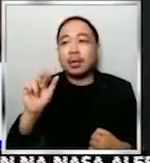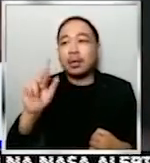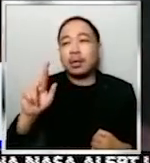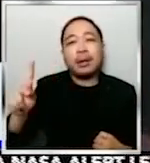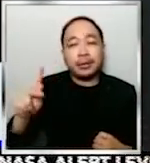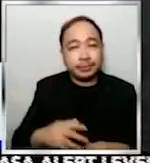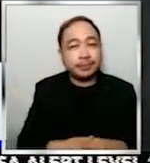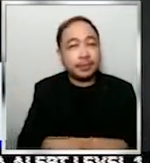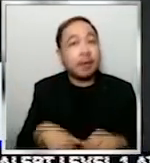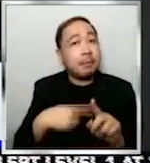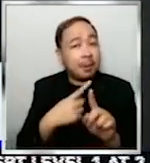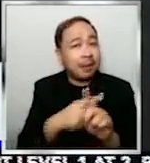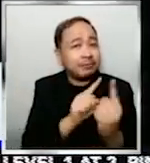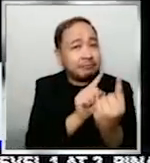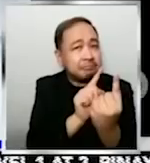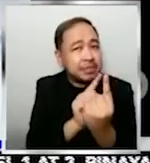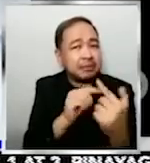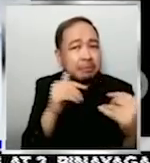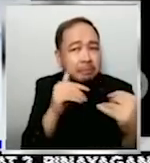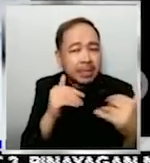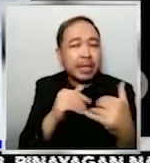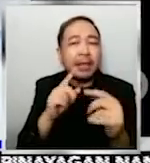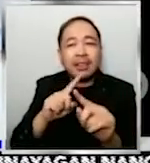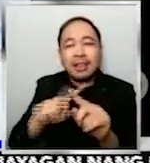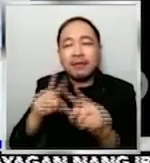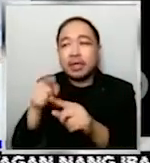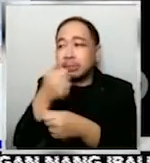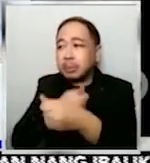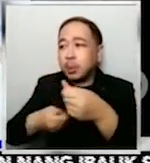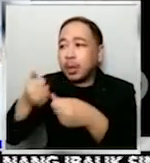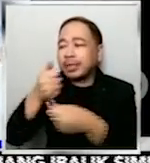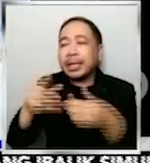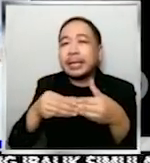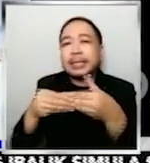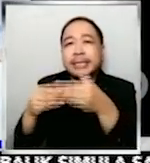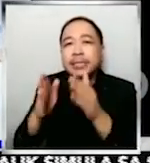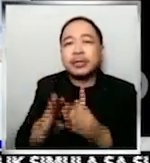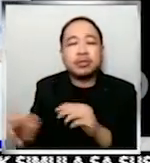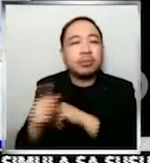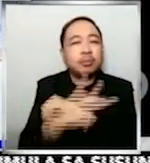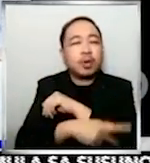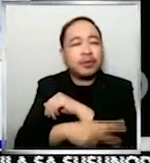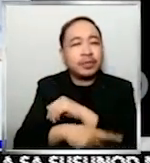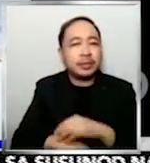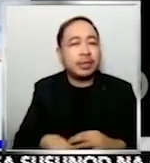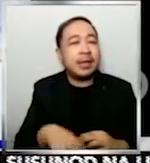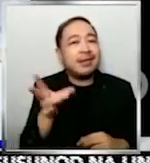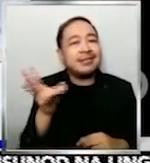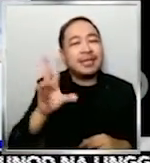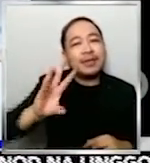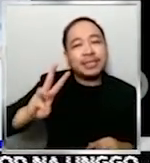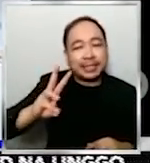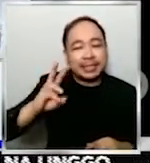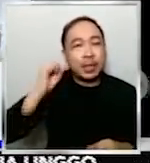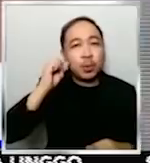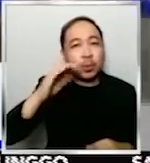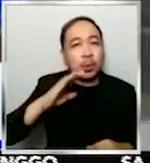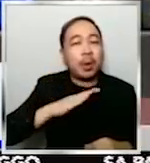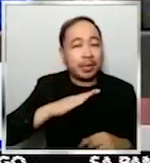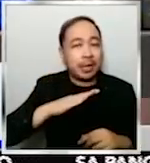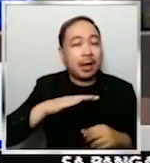at sectoral leaders ng probinsya. 76 na mga babaeng local government leaders naman ang nagpahayag ng suporta kay